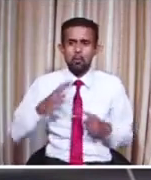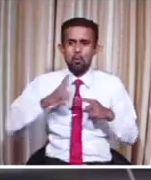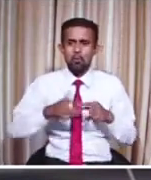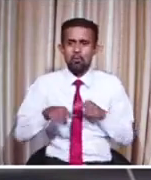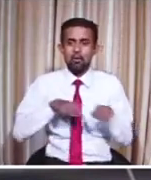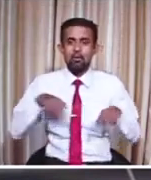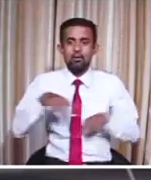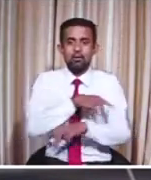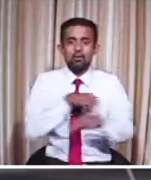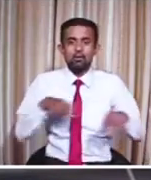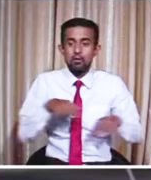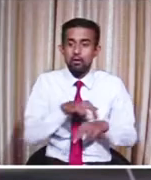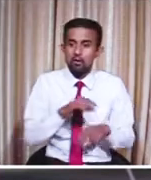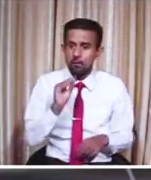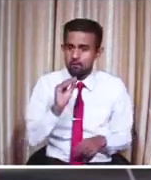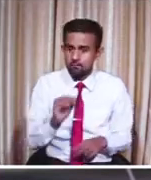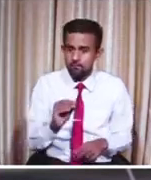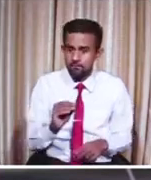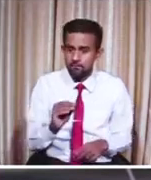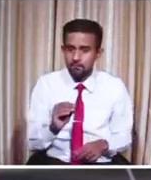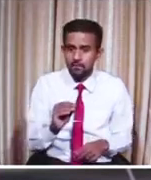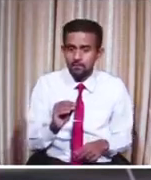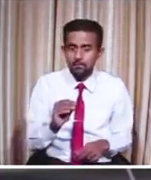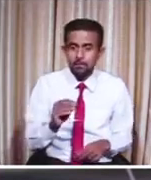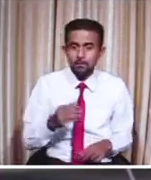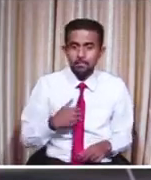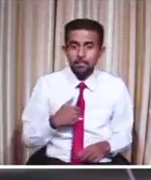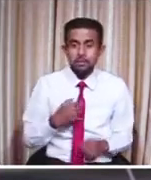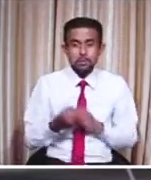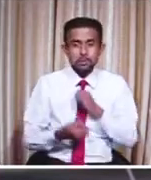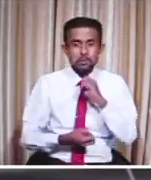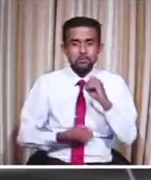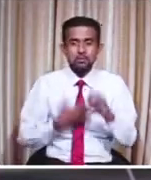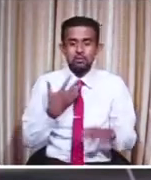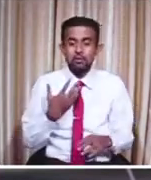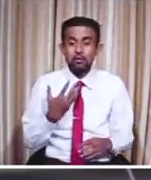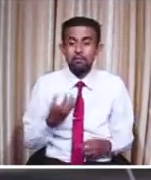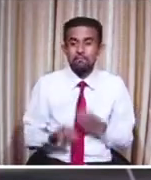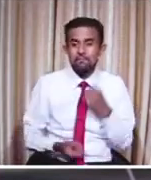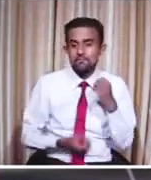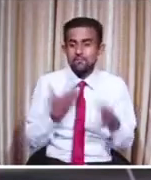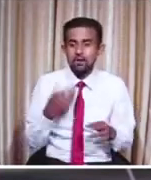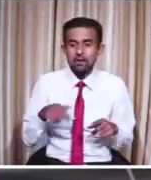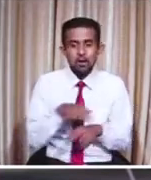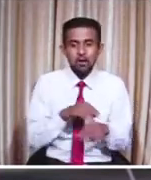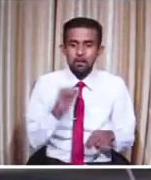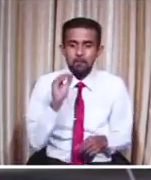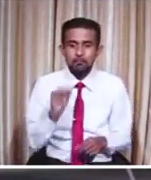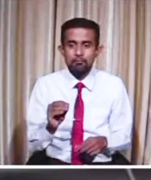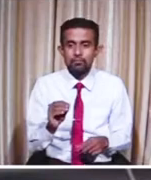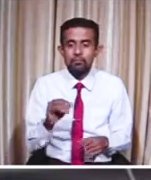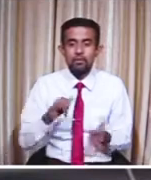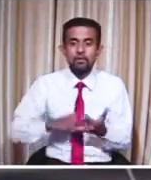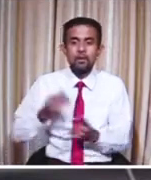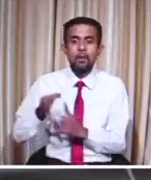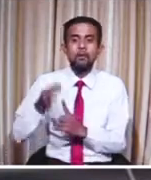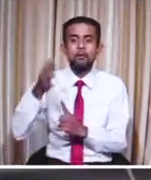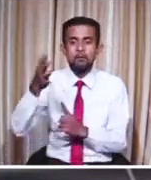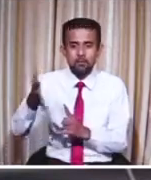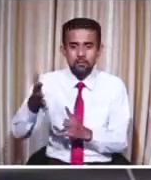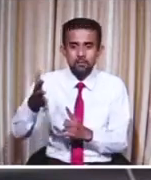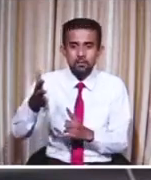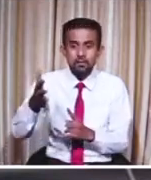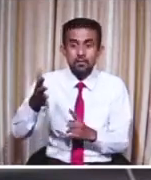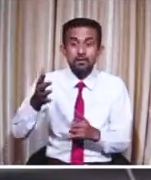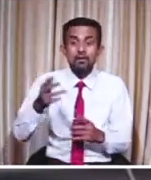hasilulun me wagi apa dah wagi. Api wire mulkota kena dressi mulkota kena hasilulun. Sajit Premadasa mahatya itu orang